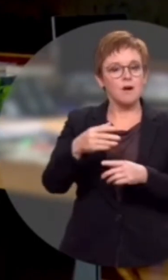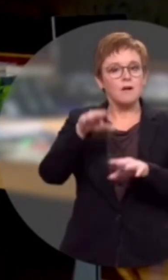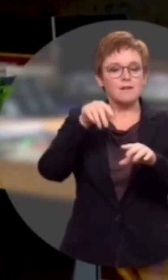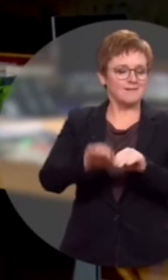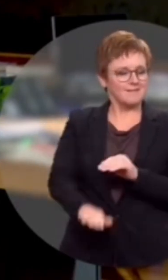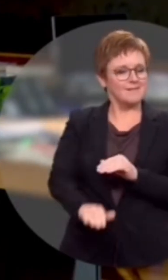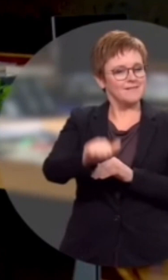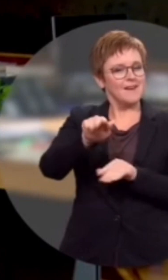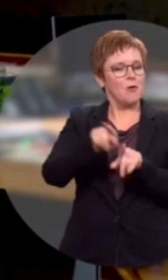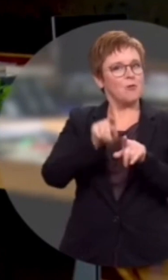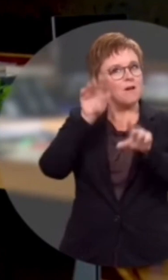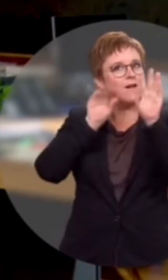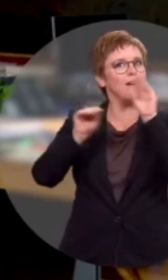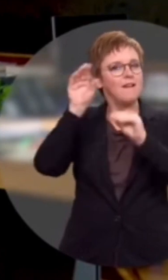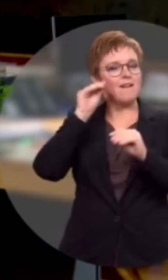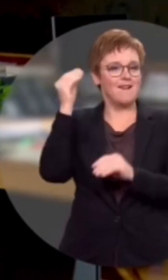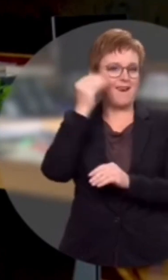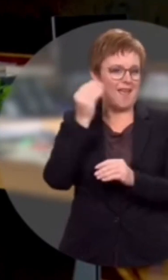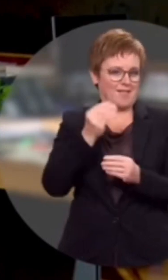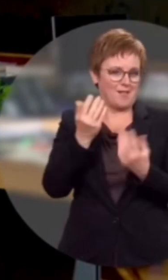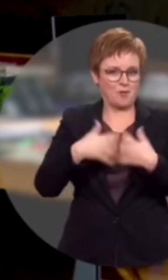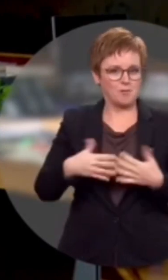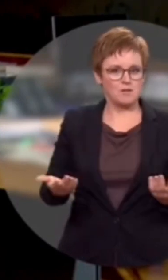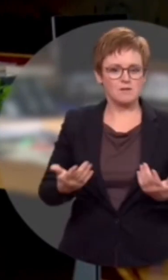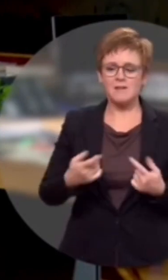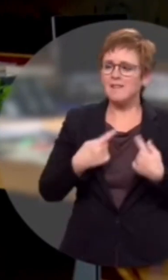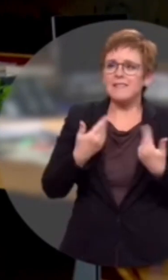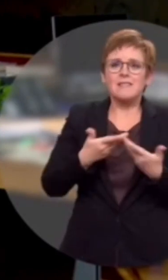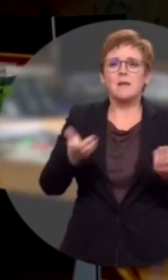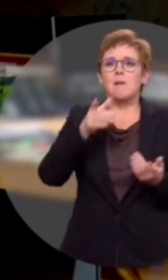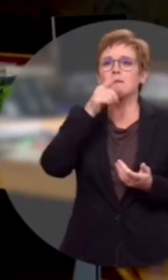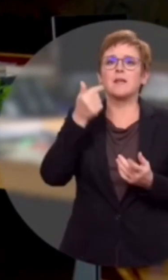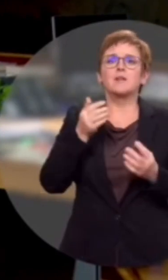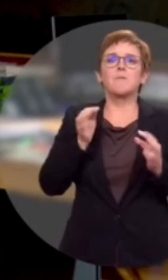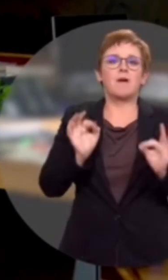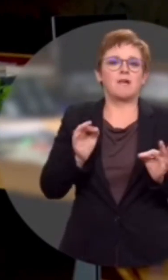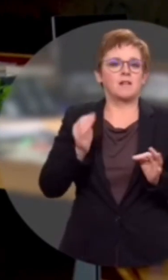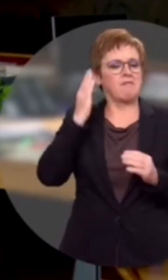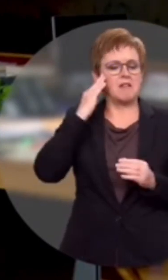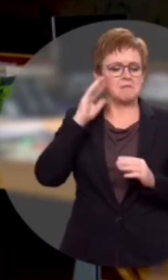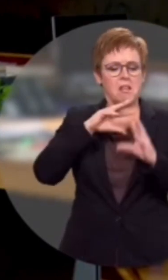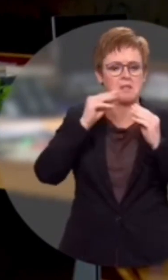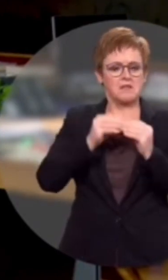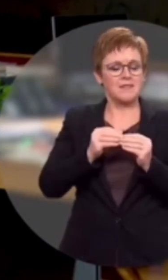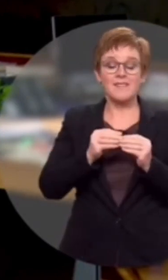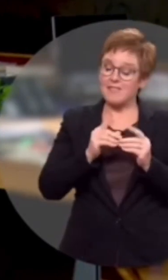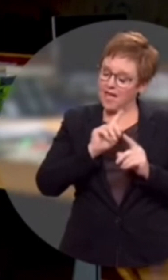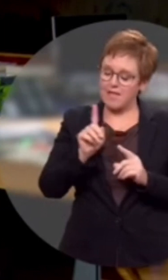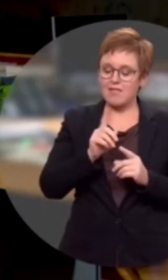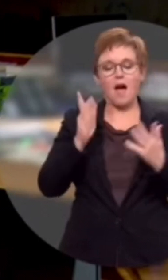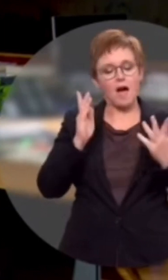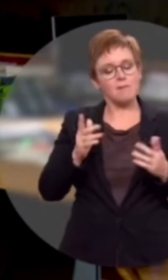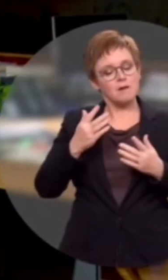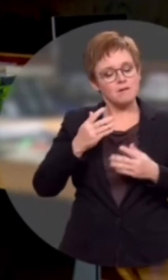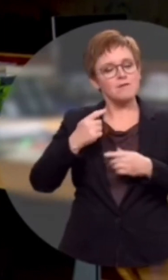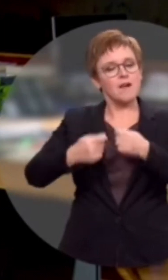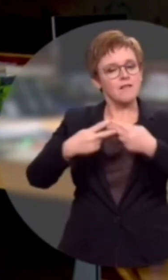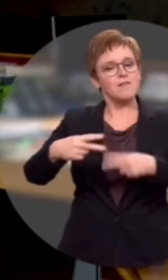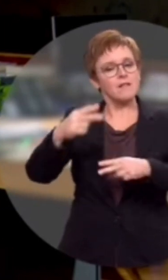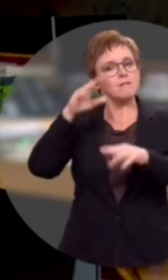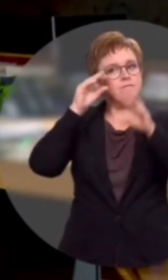dazuzulernen. Niemand von uns ist perfekt, aber wir können an uns arbeiten, wenn wir bereit